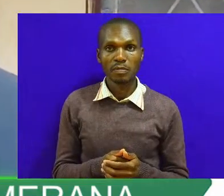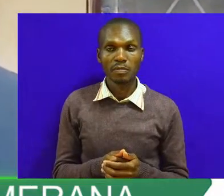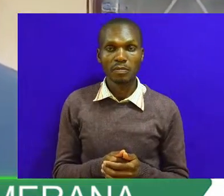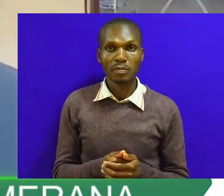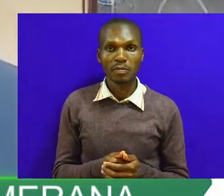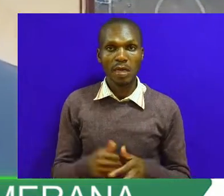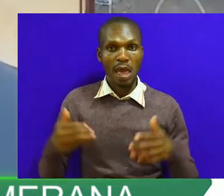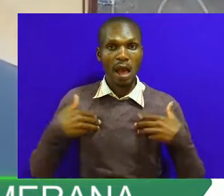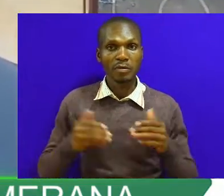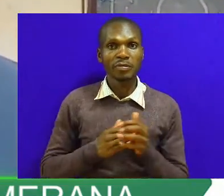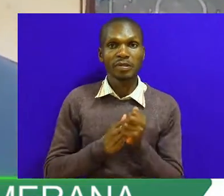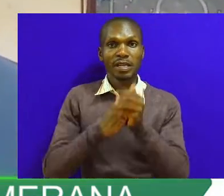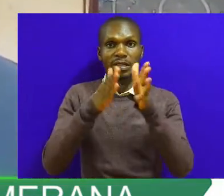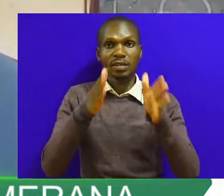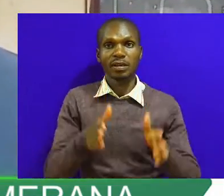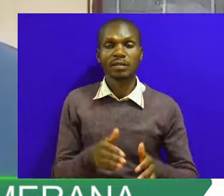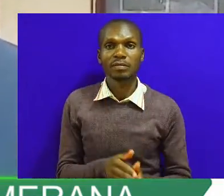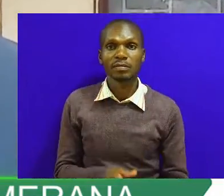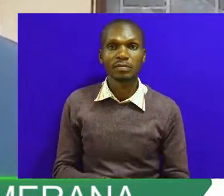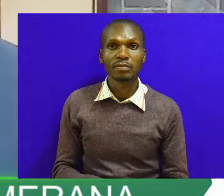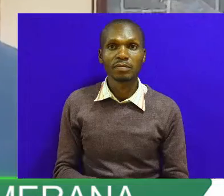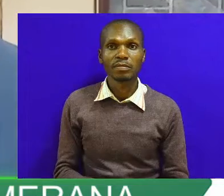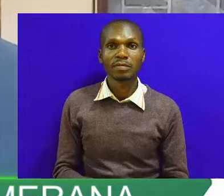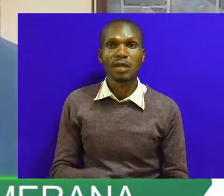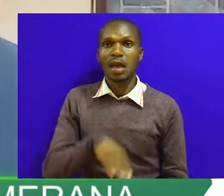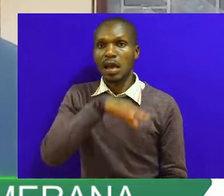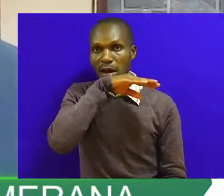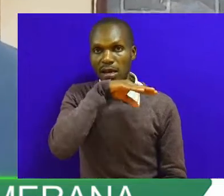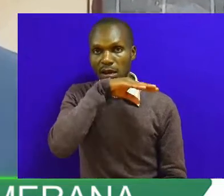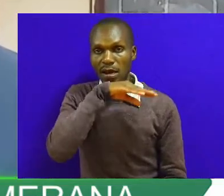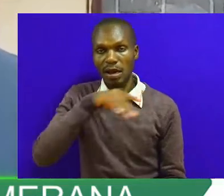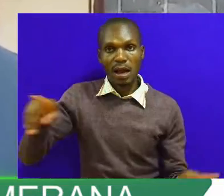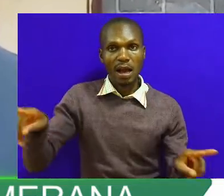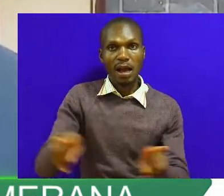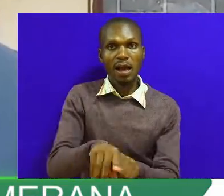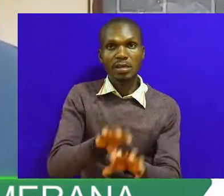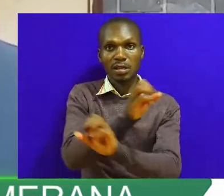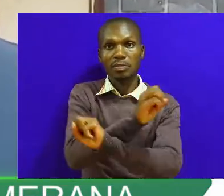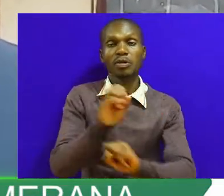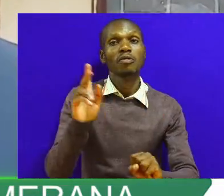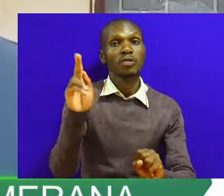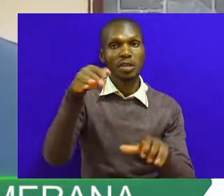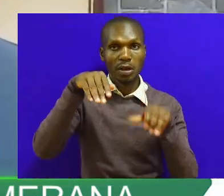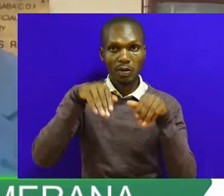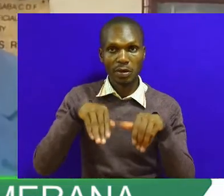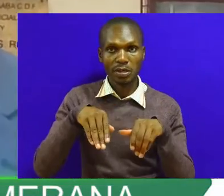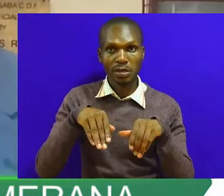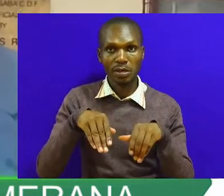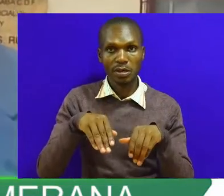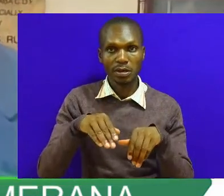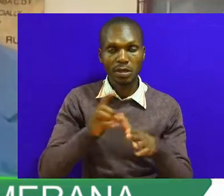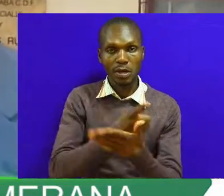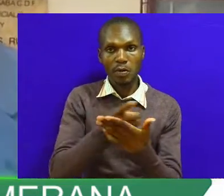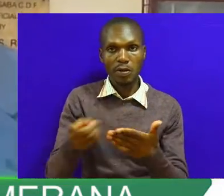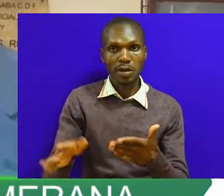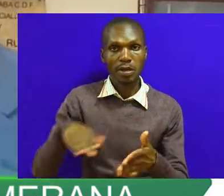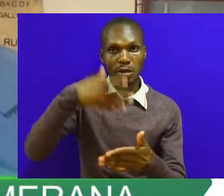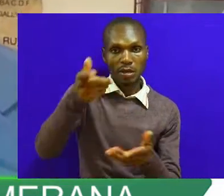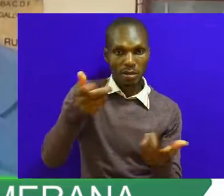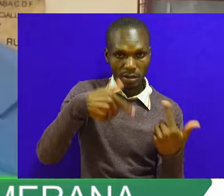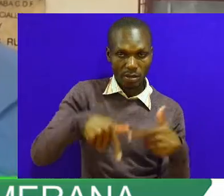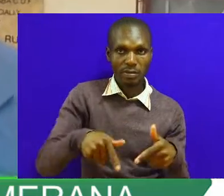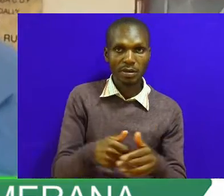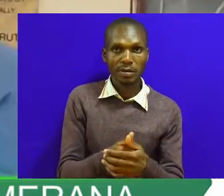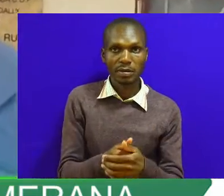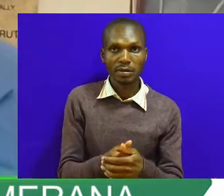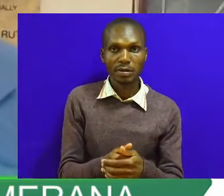to amo bodinga ngo kuba president yito ngo jale biki gocha ngo basaba mu